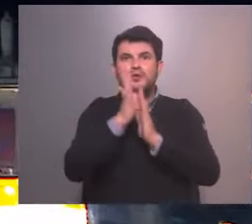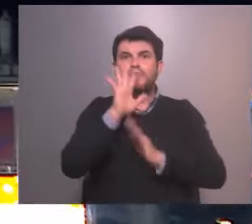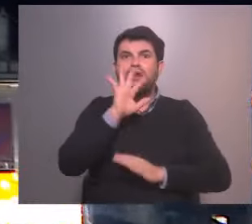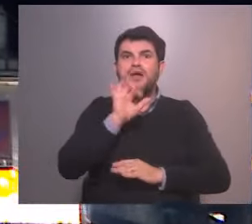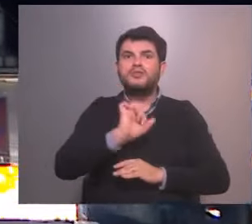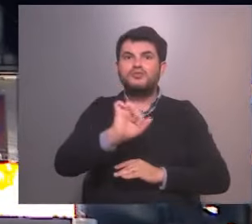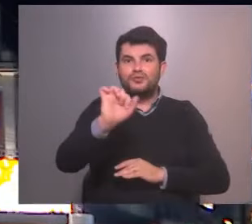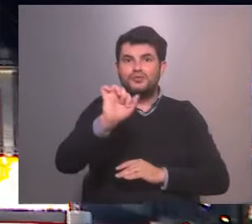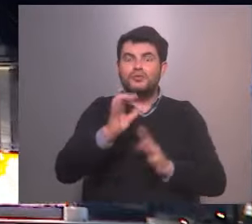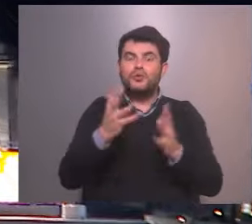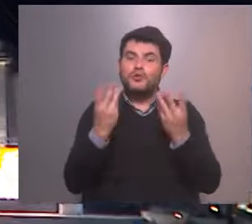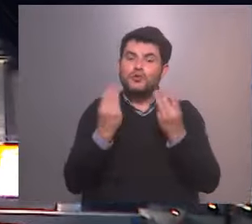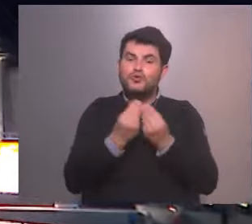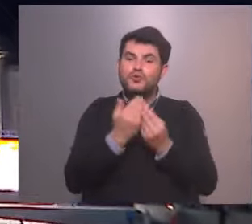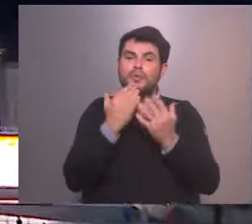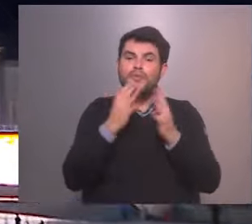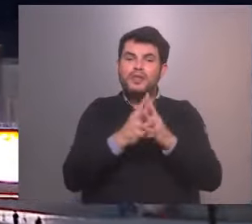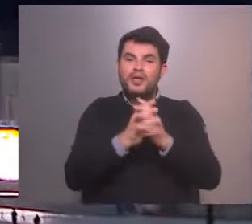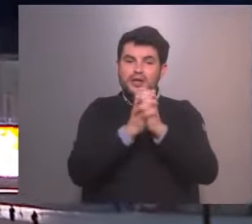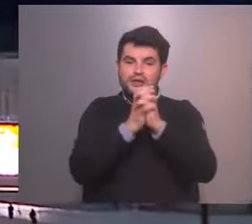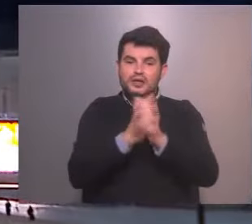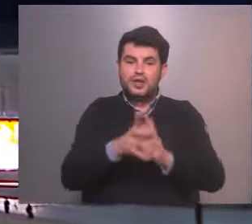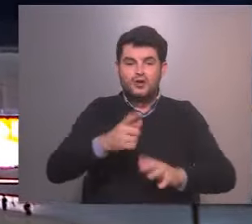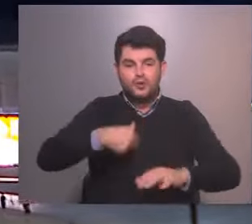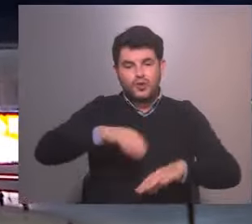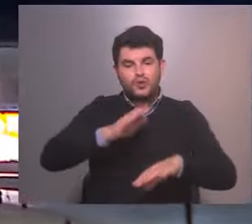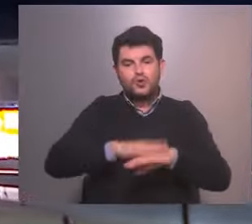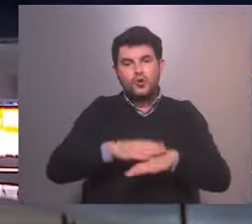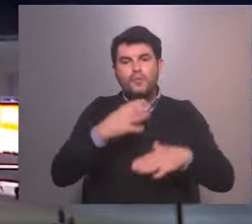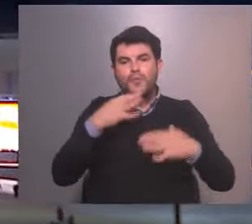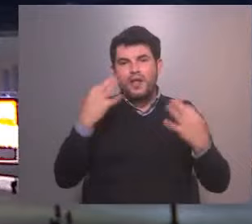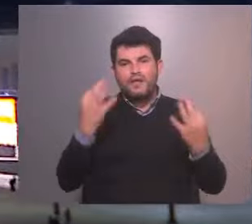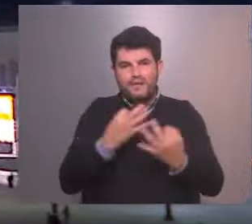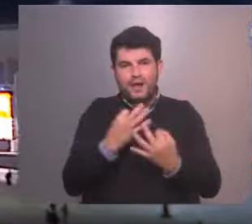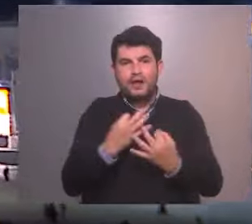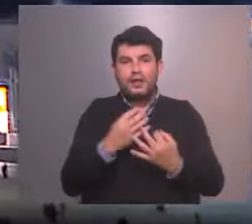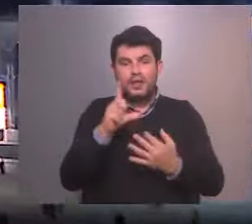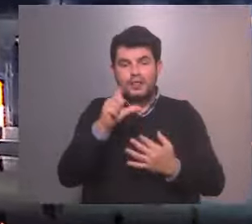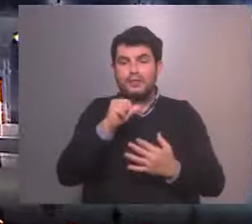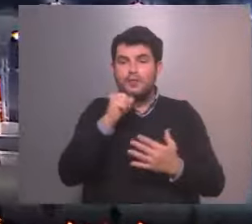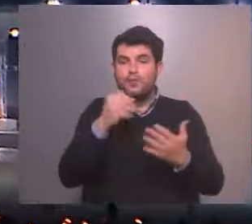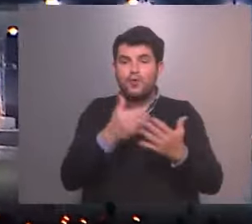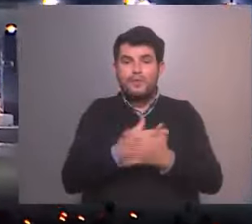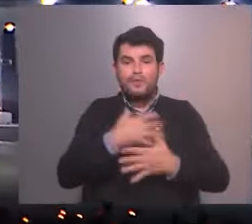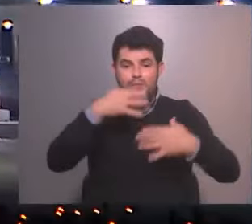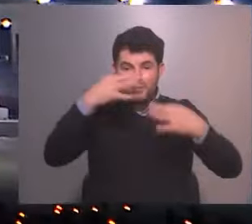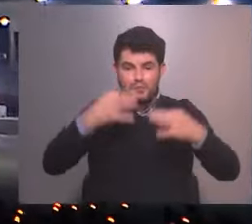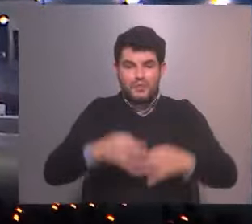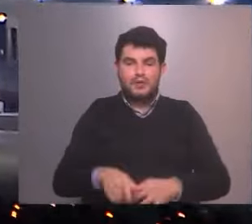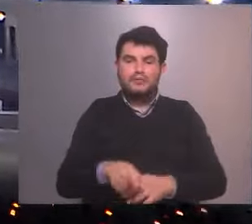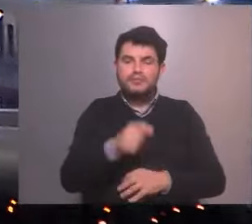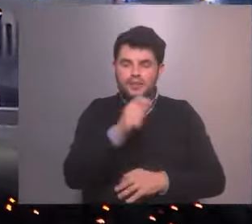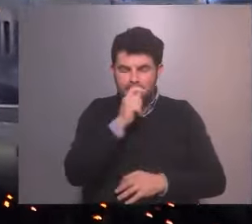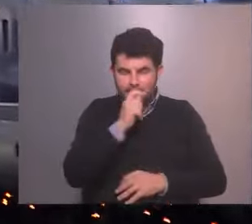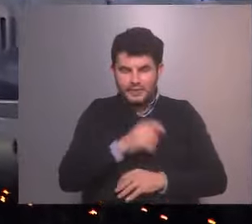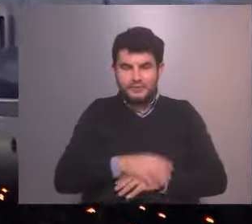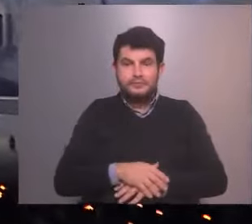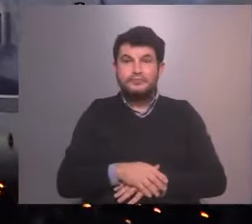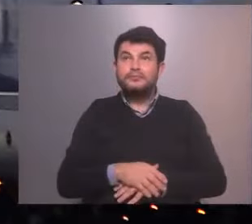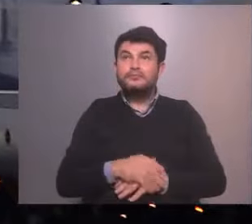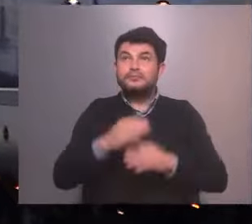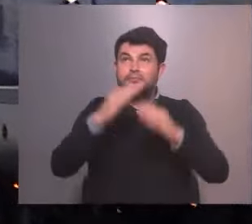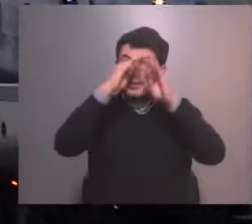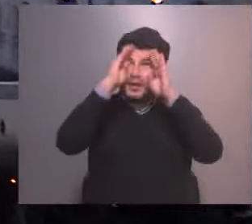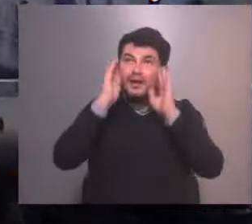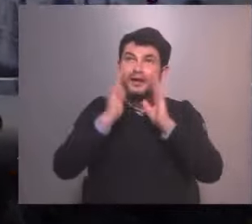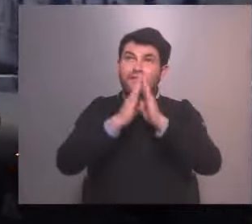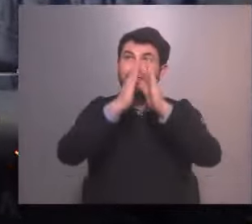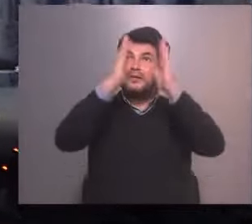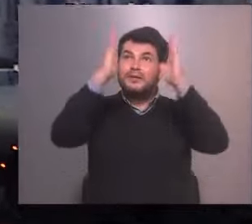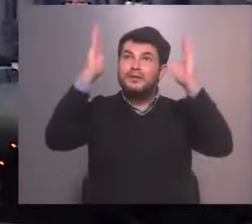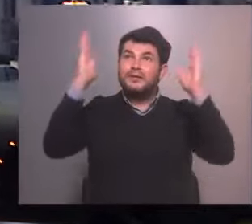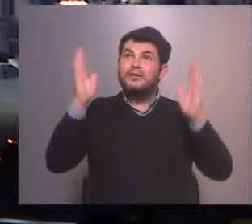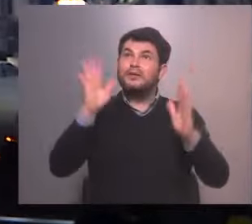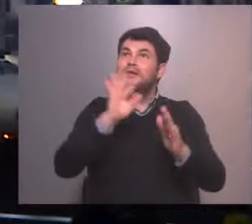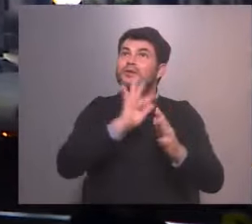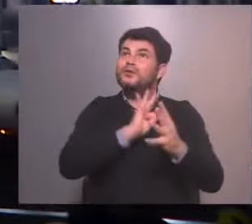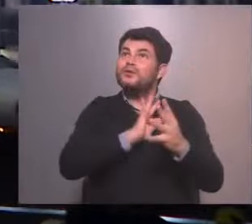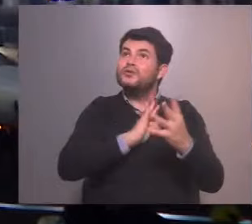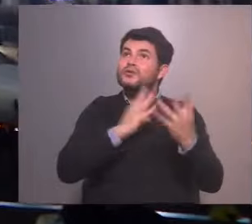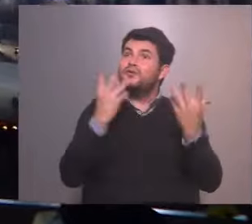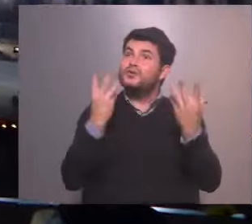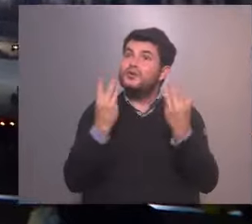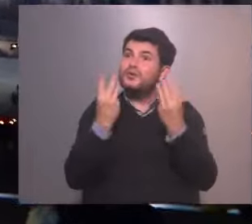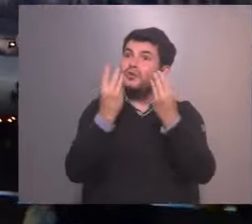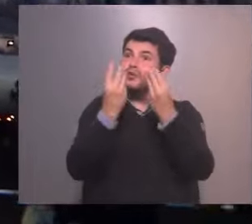Santa Ave Maria, piena di grazia, il Signore è con te. Tu sei benedetta fra le donne e benedetto